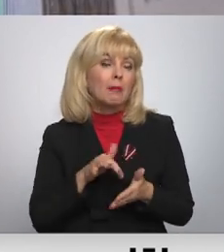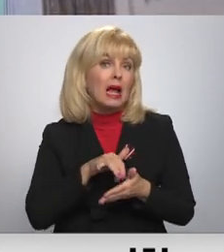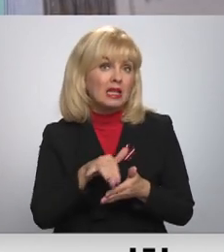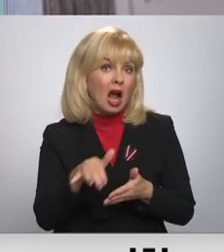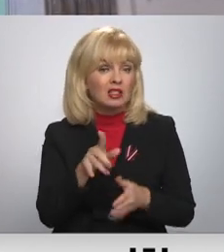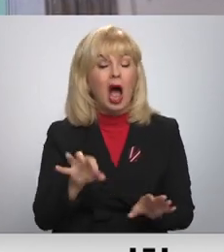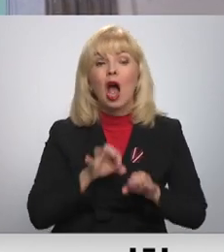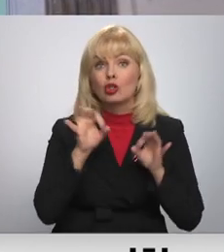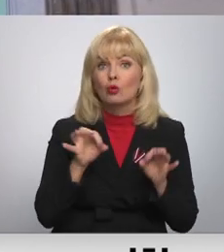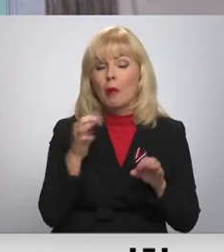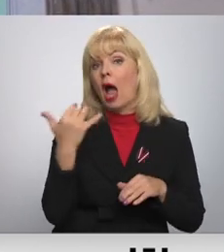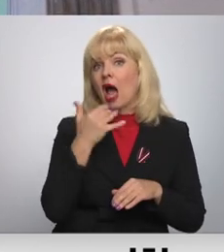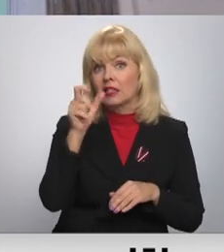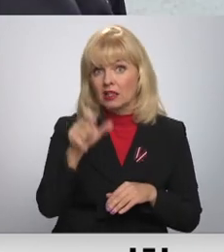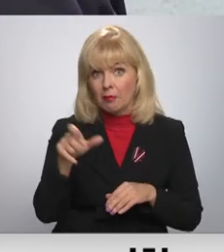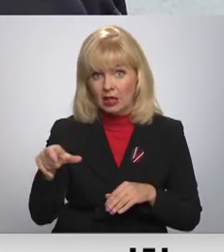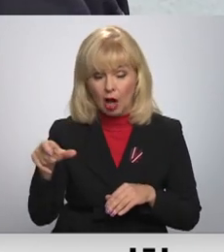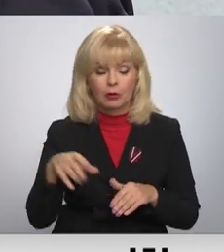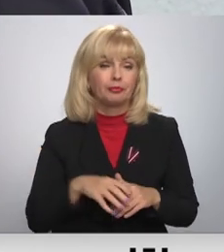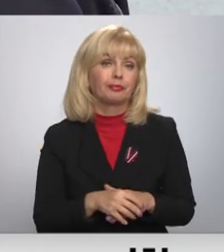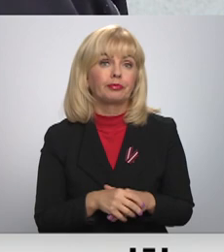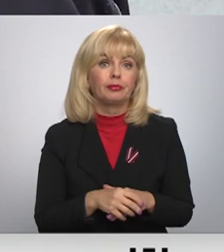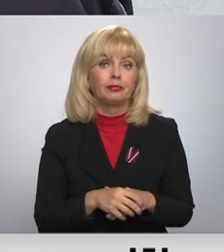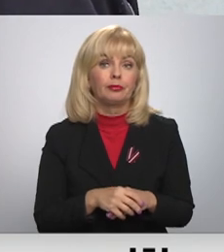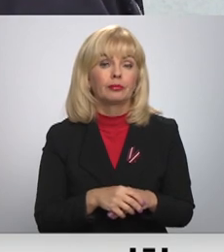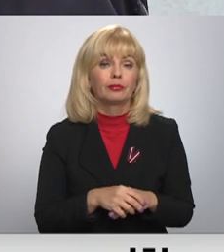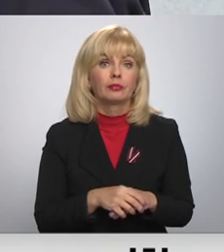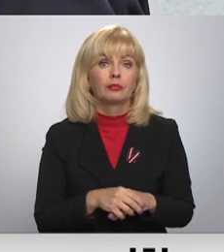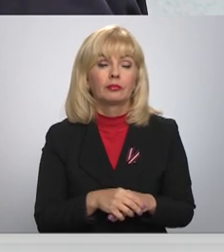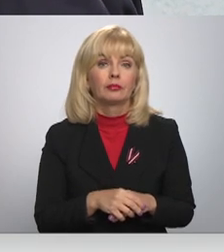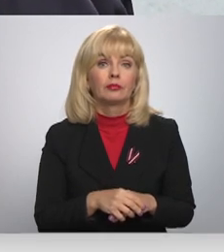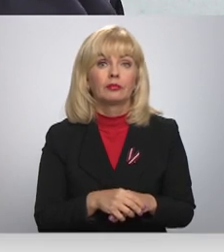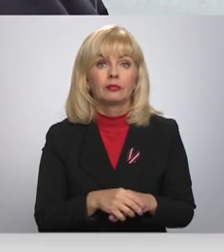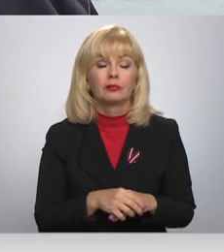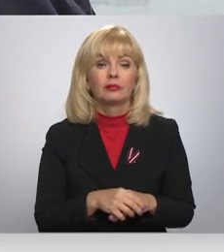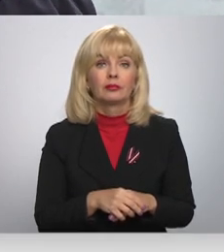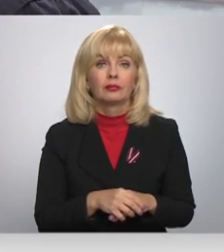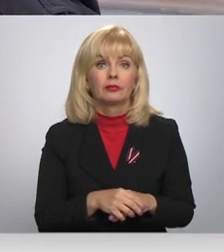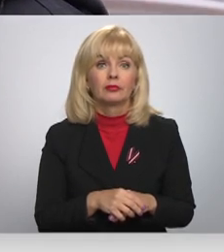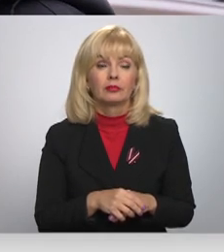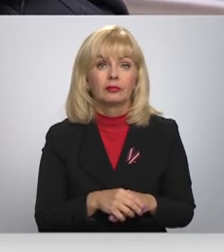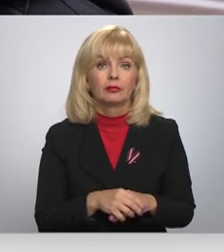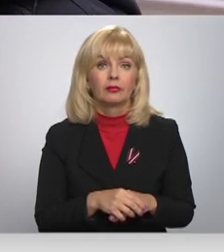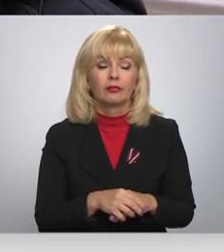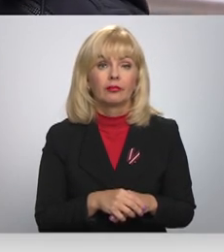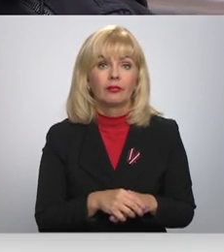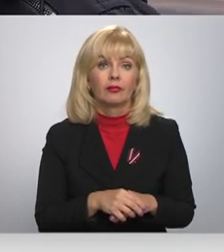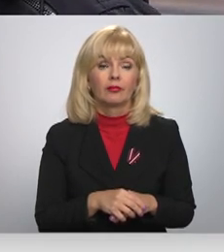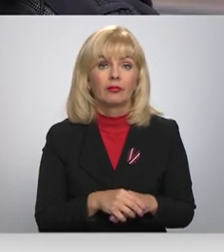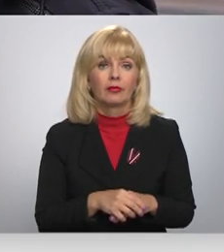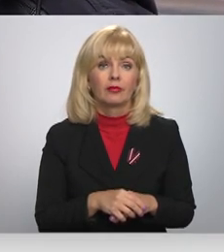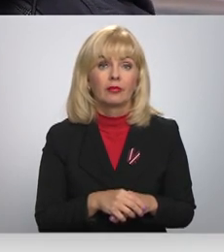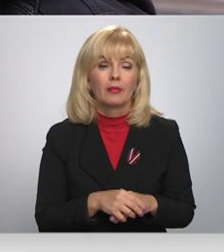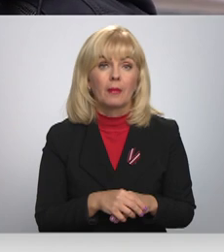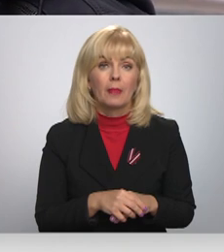kādi aizdomīgi ārzemnieki. Tā bija, kādā tam bija, ja tā goda trī abrātnā, tā bija, tam